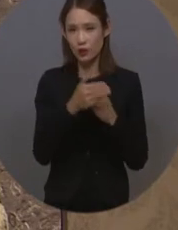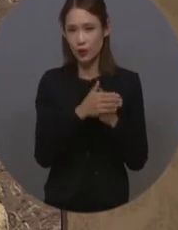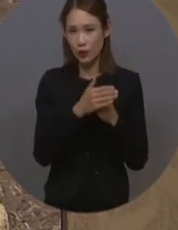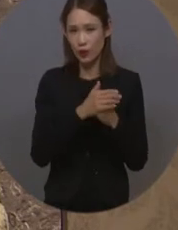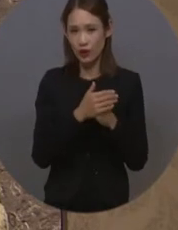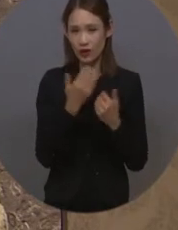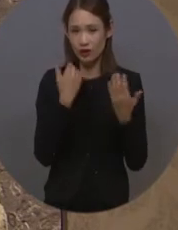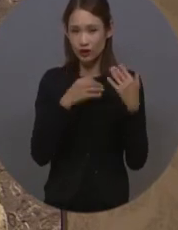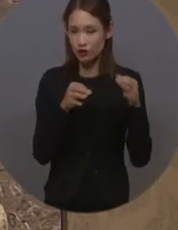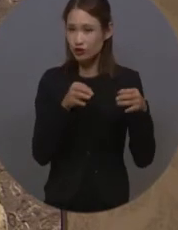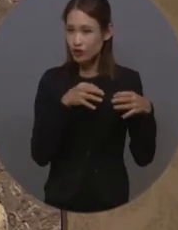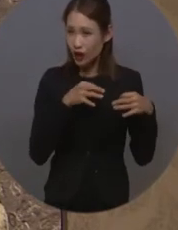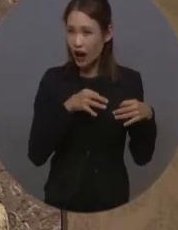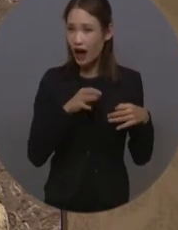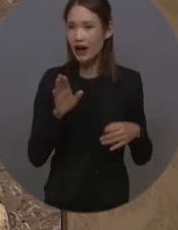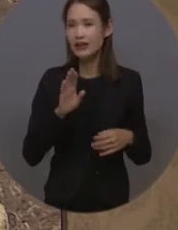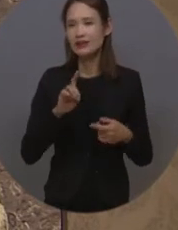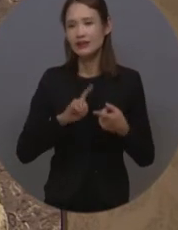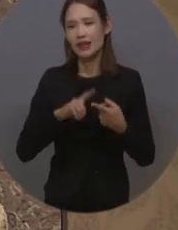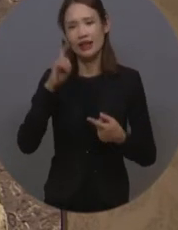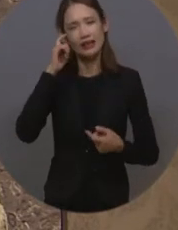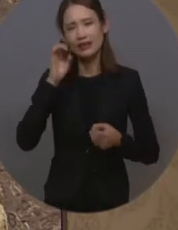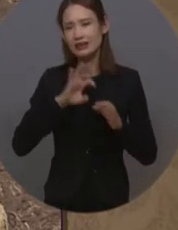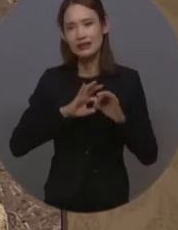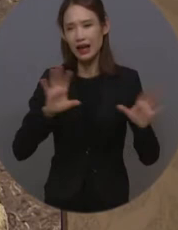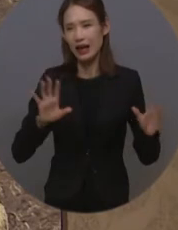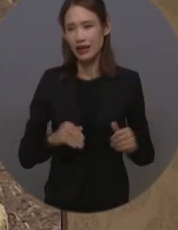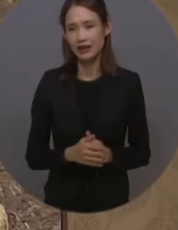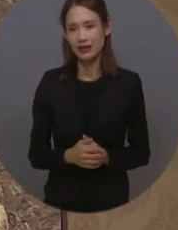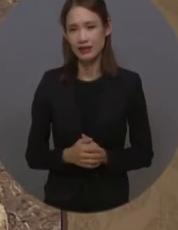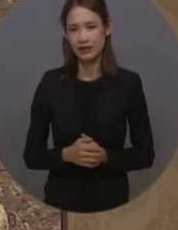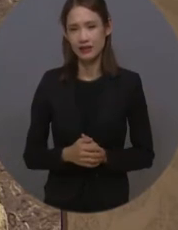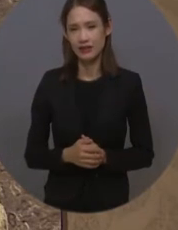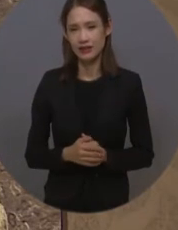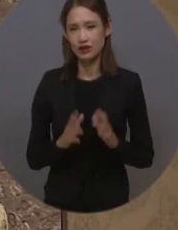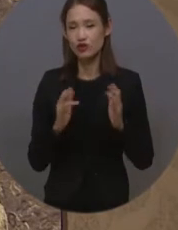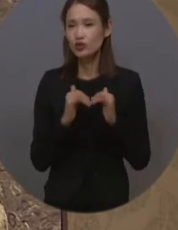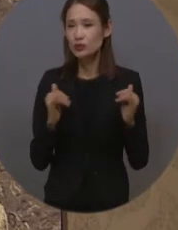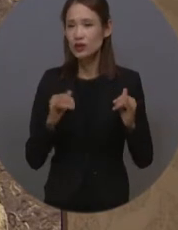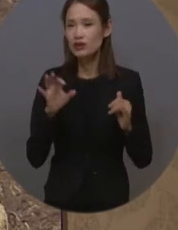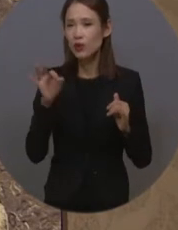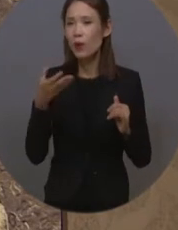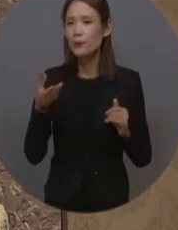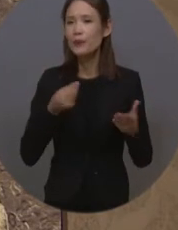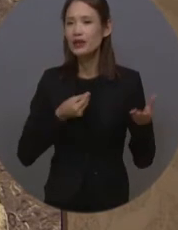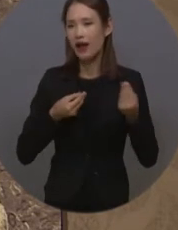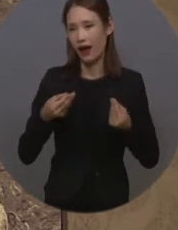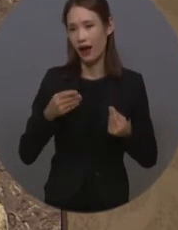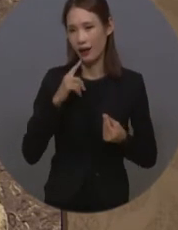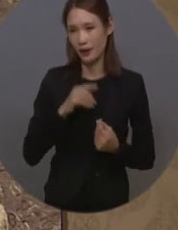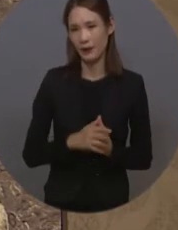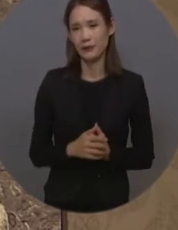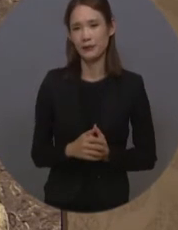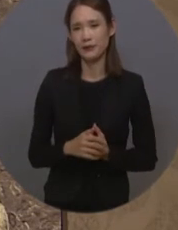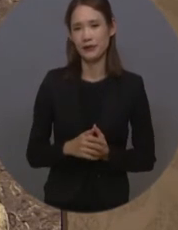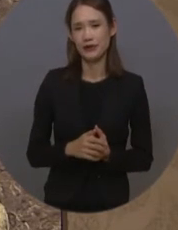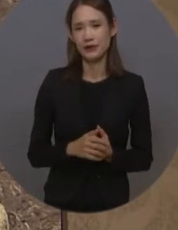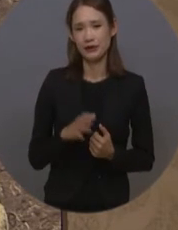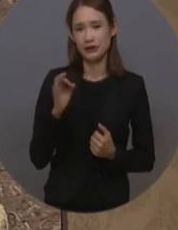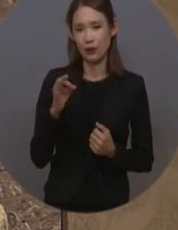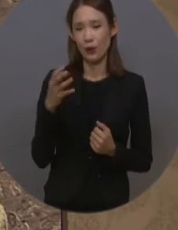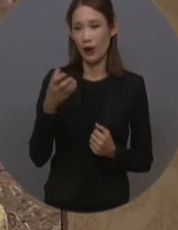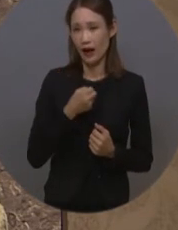뭐 이렇게 막 투자한다 이런 거 신경 쓰지 말고 예. 국민들한테 돈을 꾸자. 그래서 그